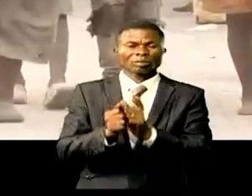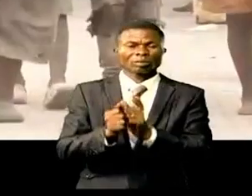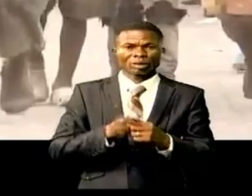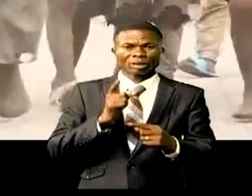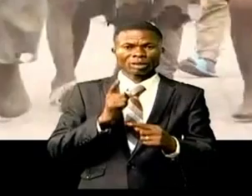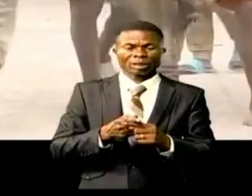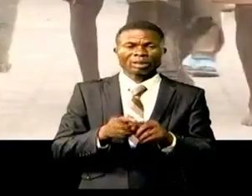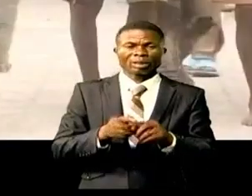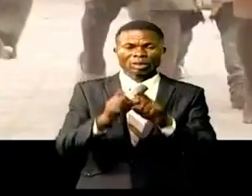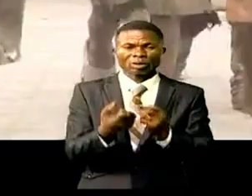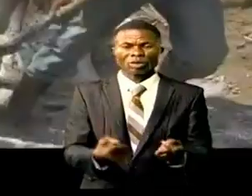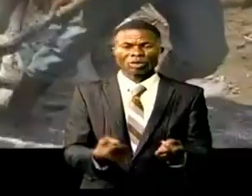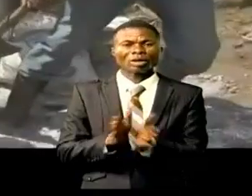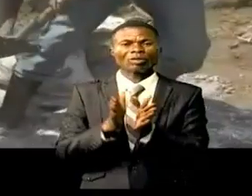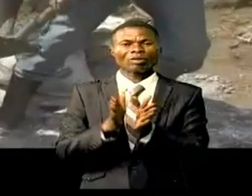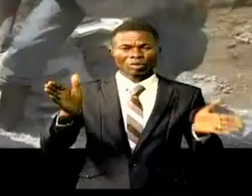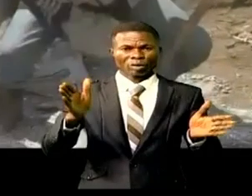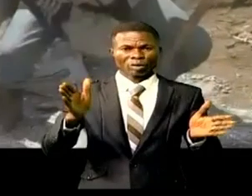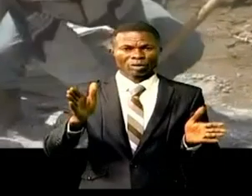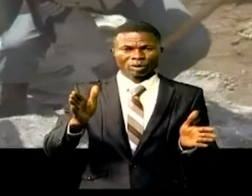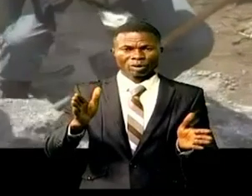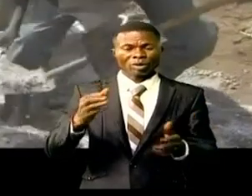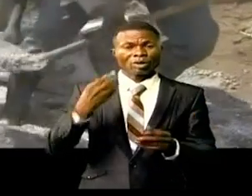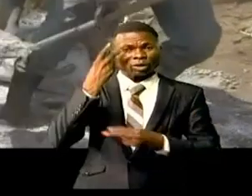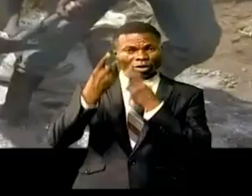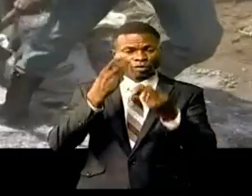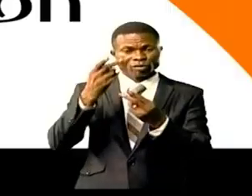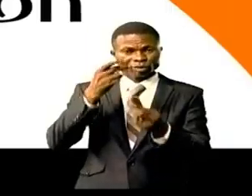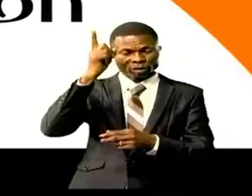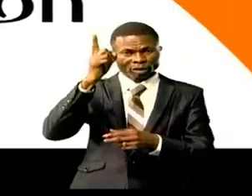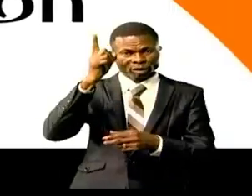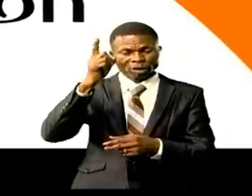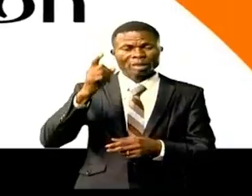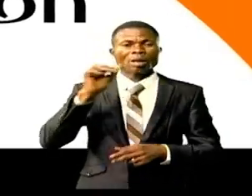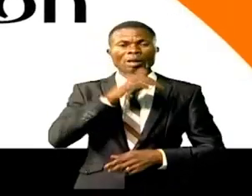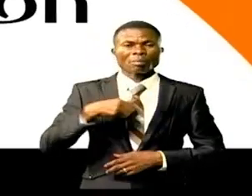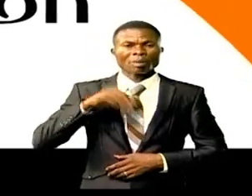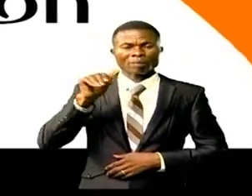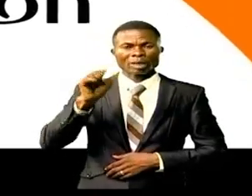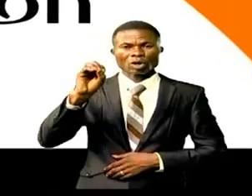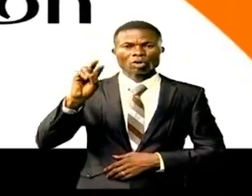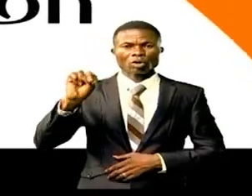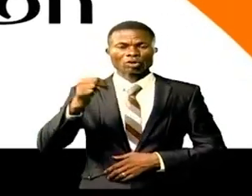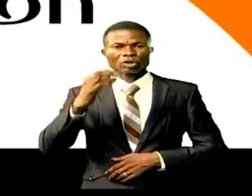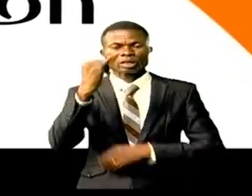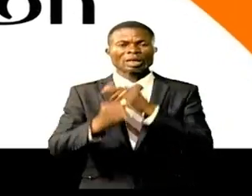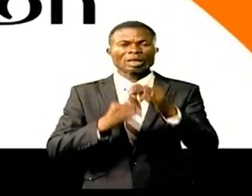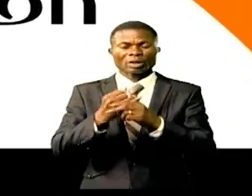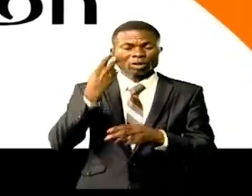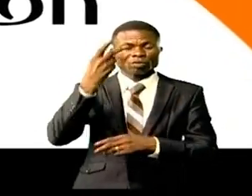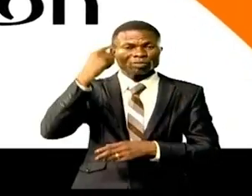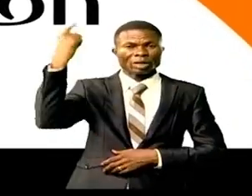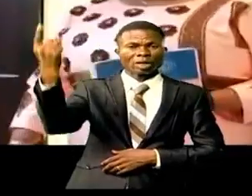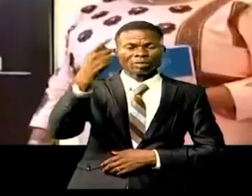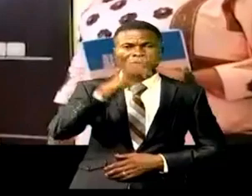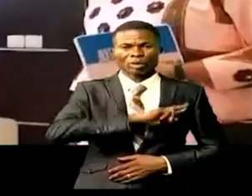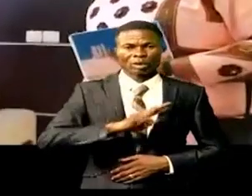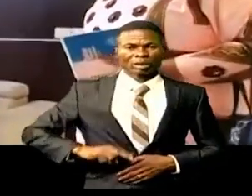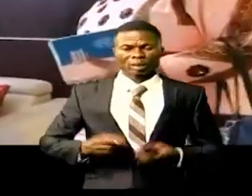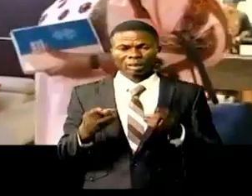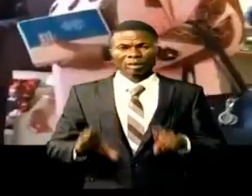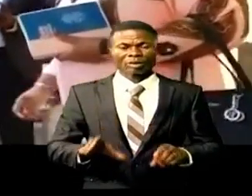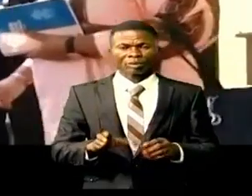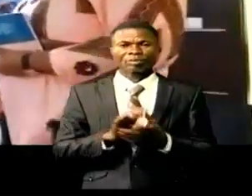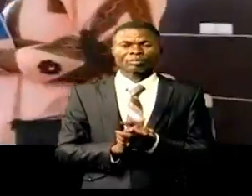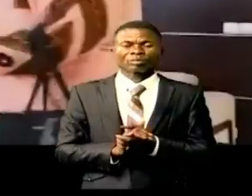celle des enfants en général, mobile de la visite de la directrice pays de l'ONG internationale, Vision Mondiale RDC. Aline